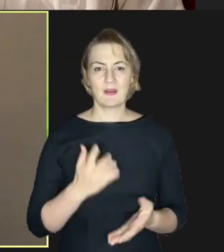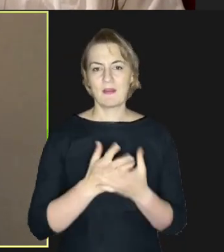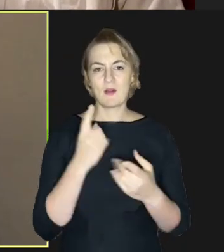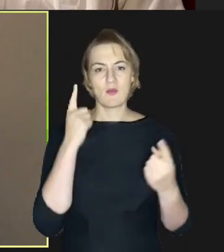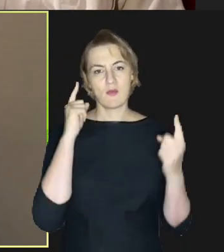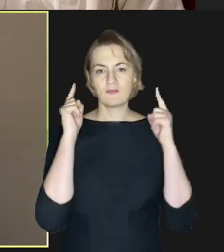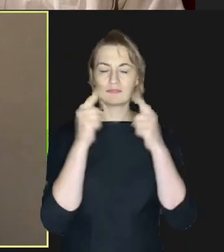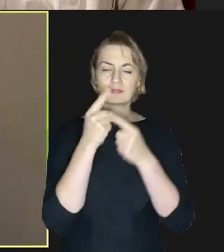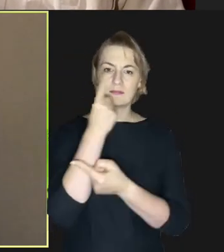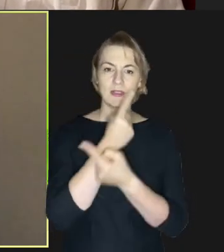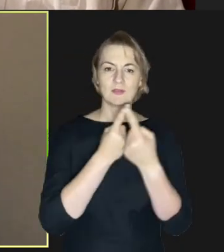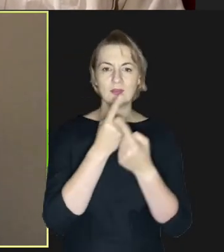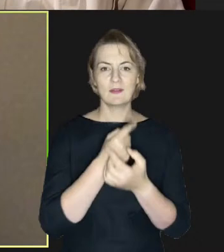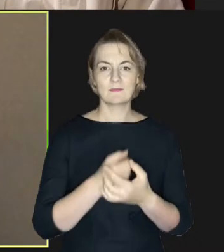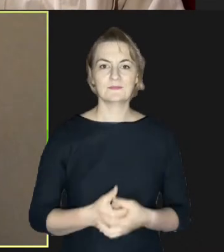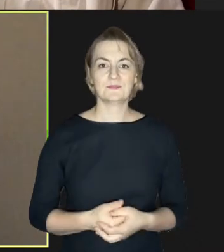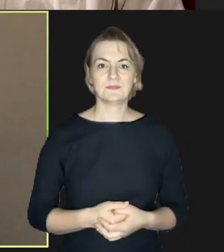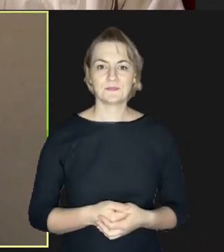myślę.